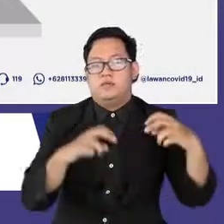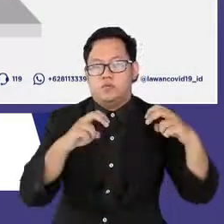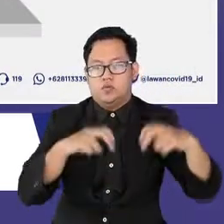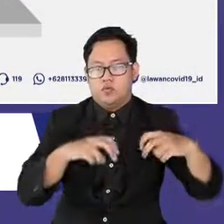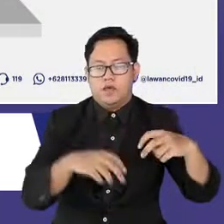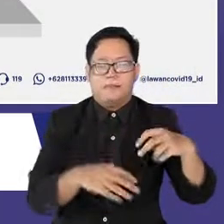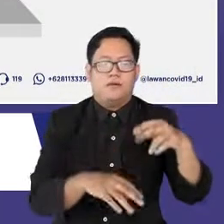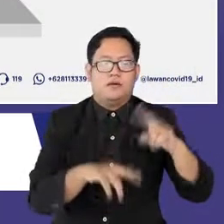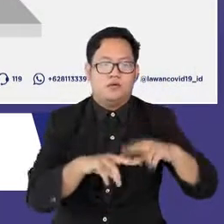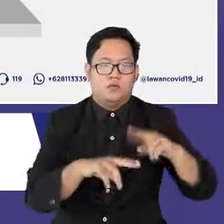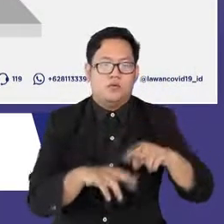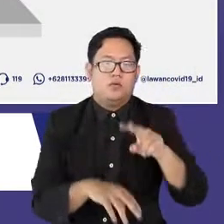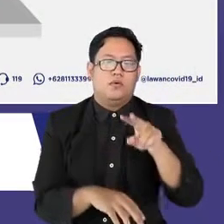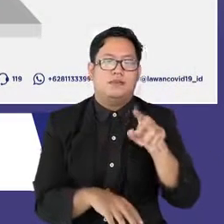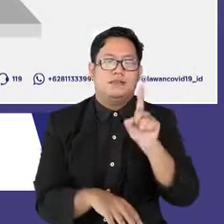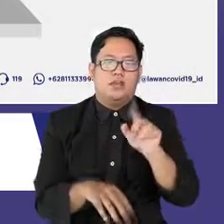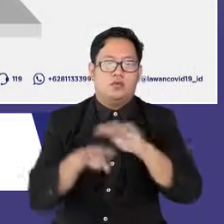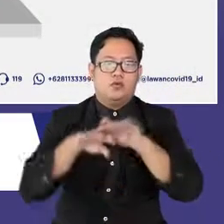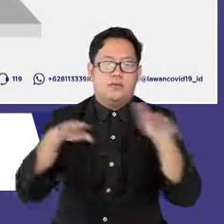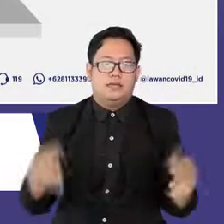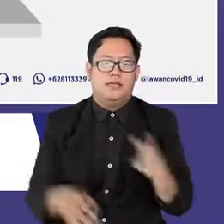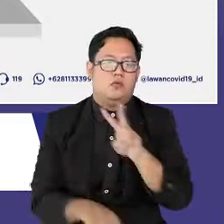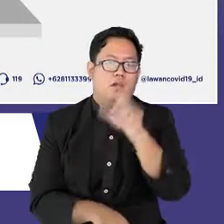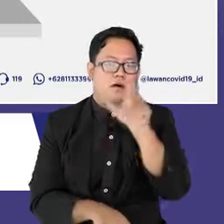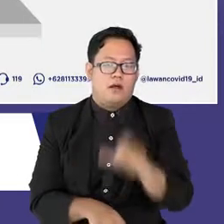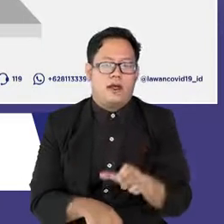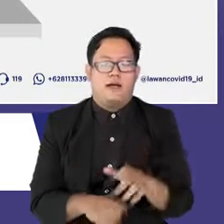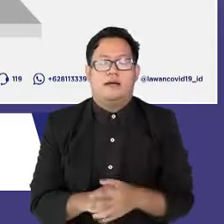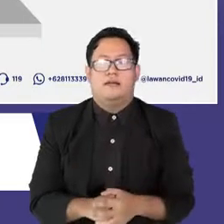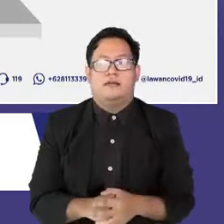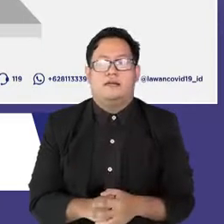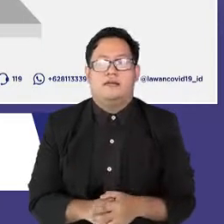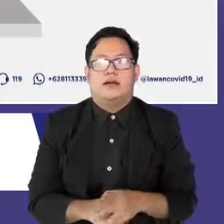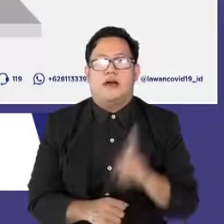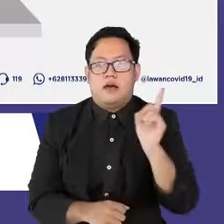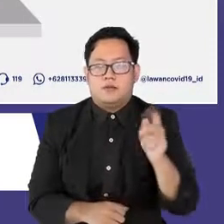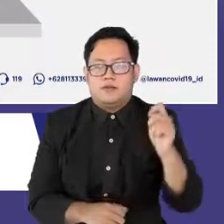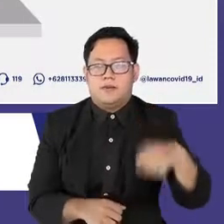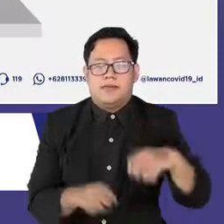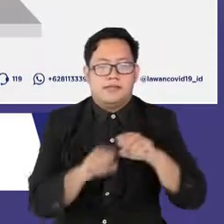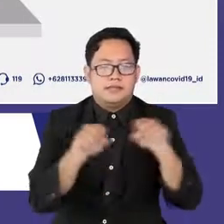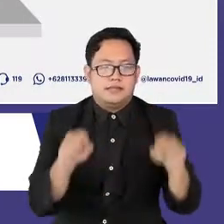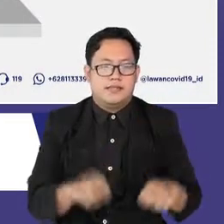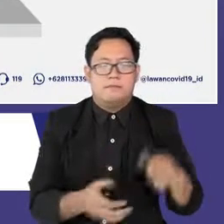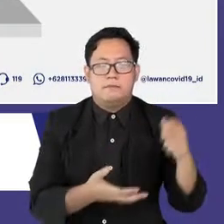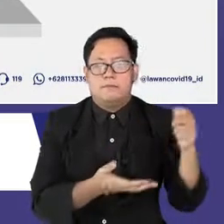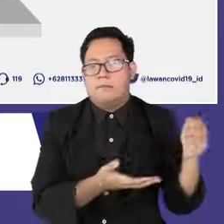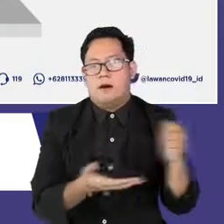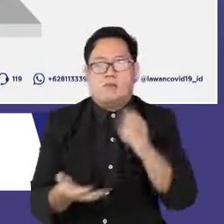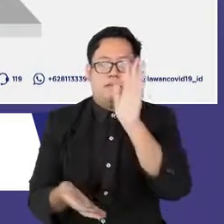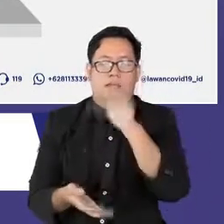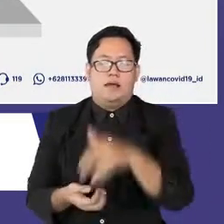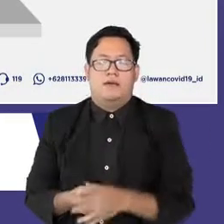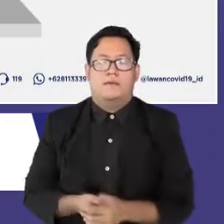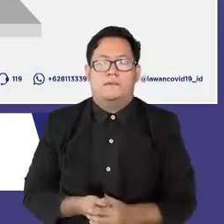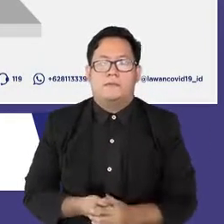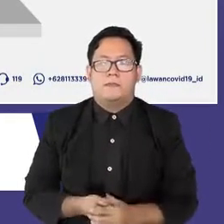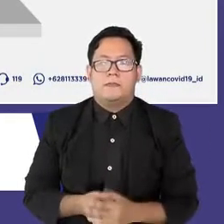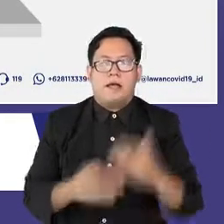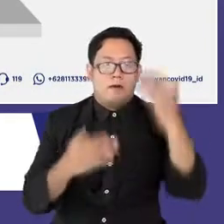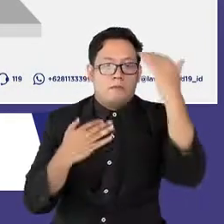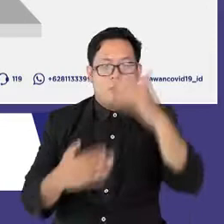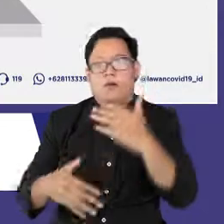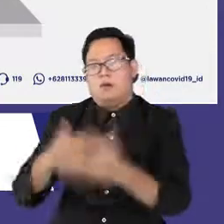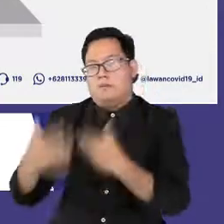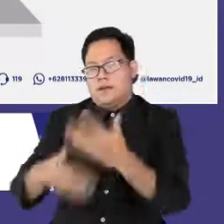menerima sistem delivery atau take-away atau makan dibawa pulang Mall dekat beroperasi 50%